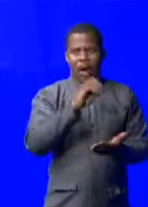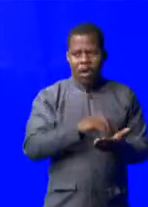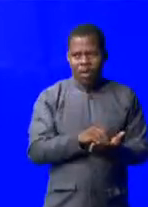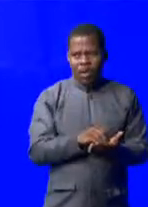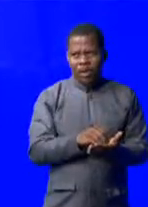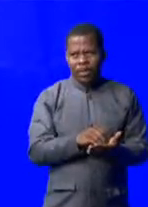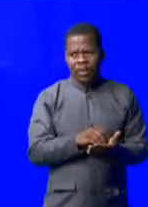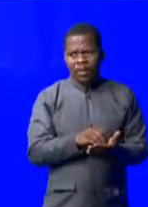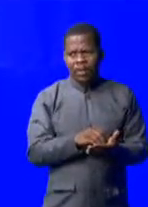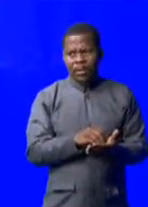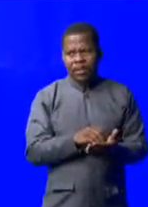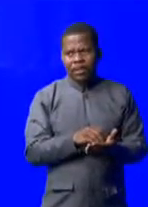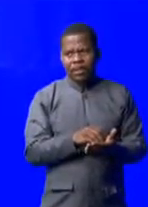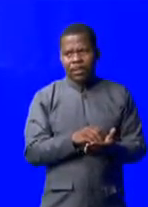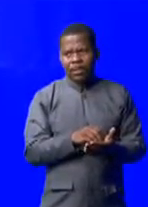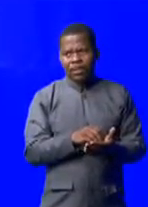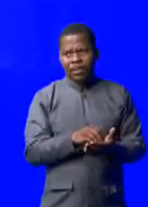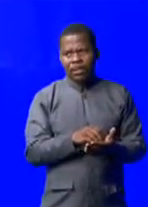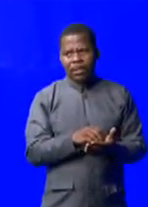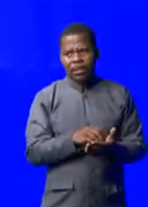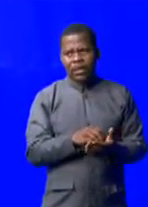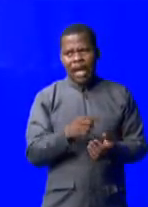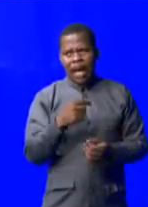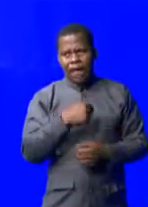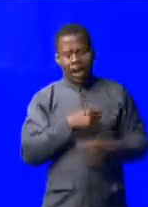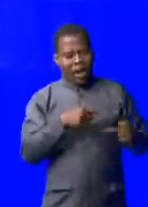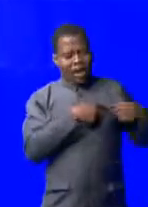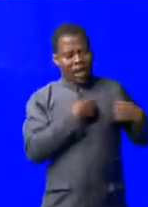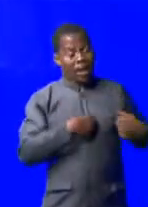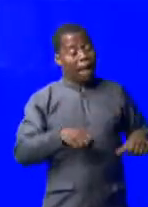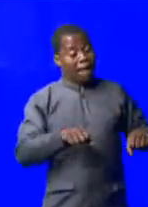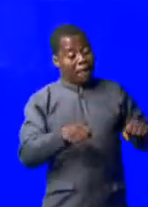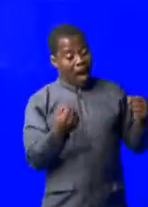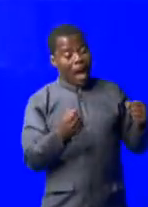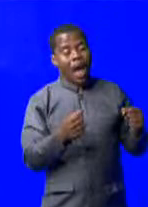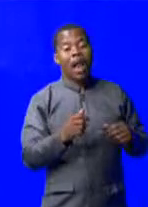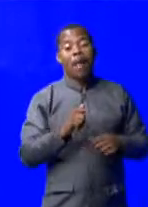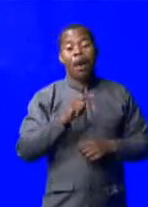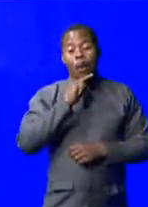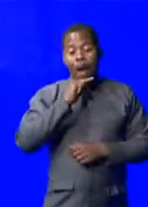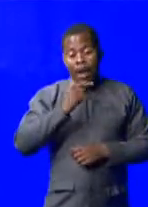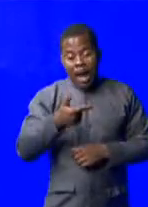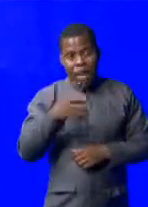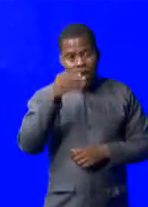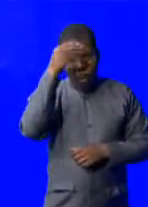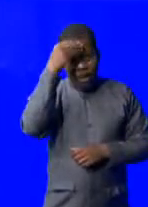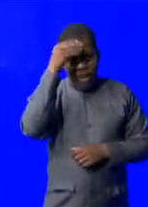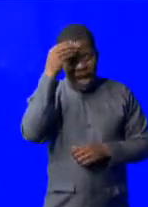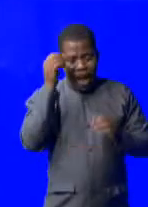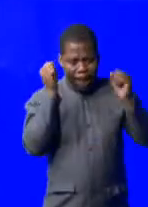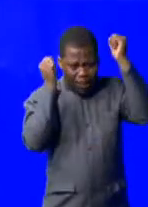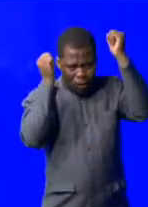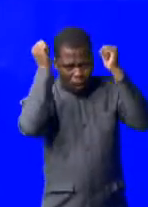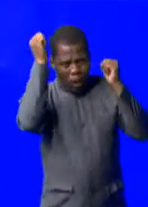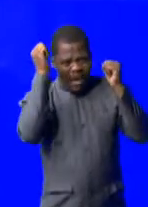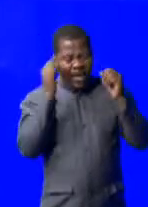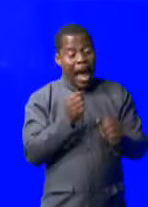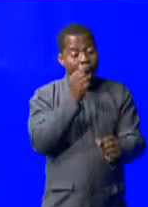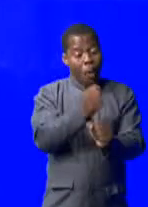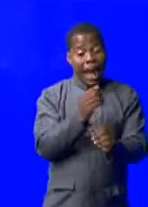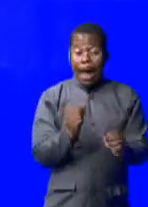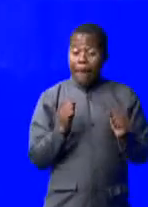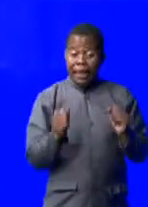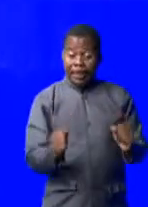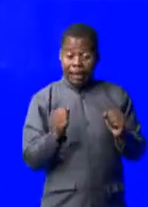silo sikhulu lokunyeva lami kubona nama security forces silo sikhulu alibambile le live shokushisa ubone ulwangulwangu lapha